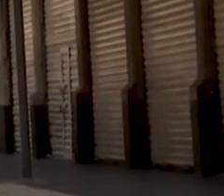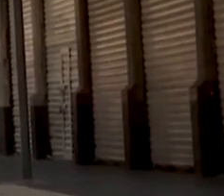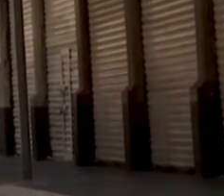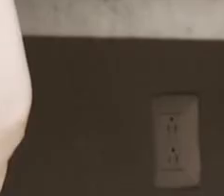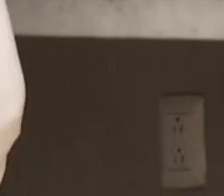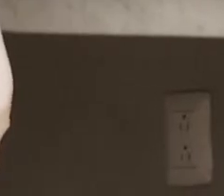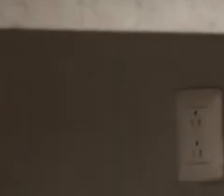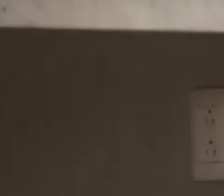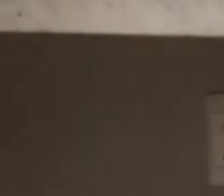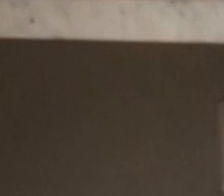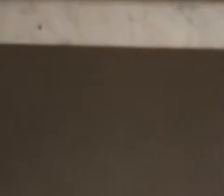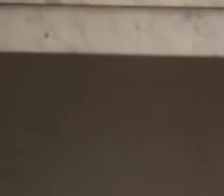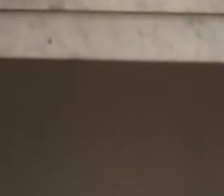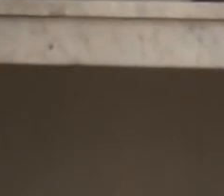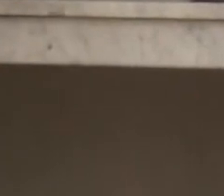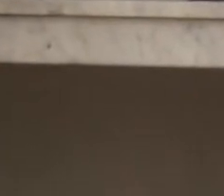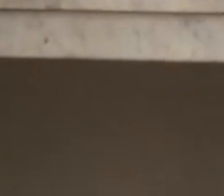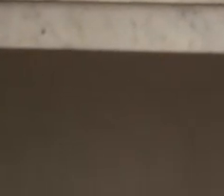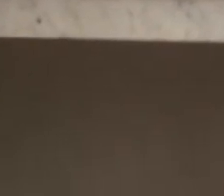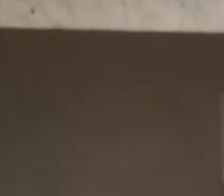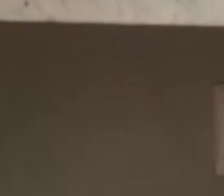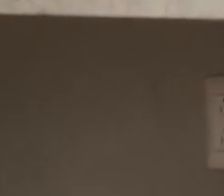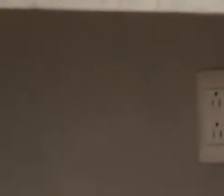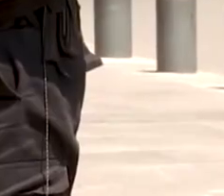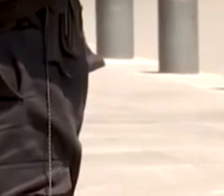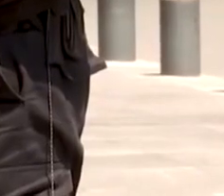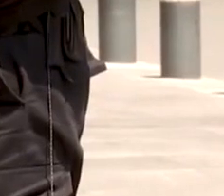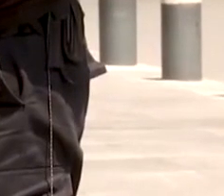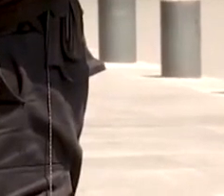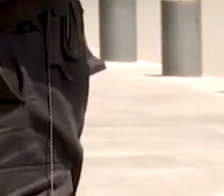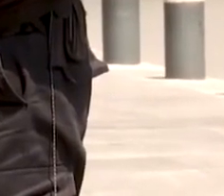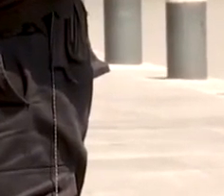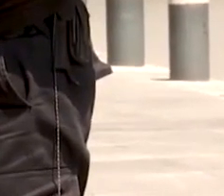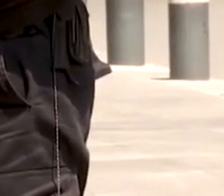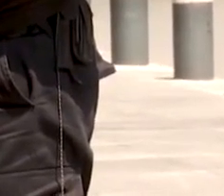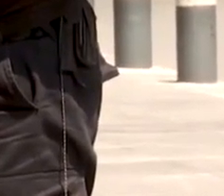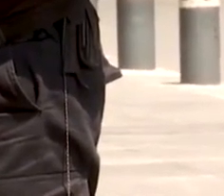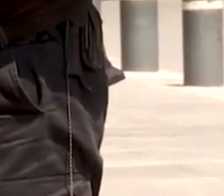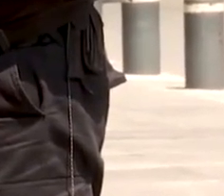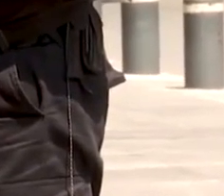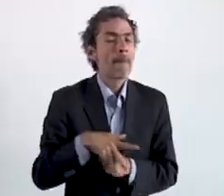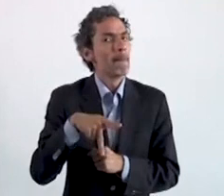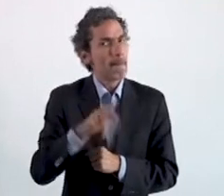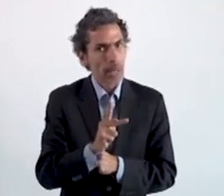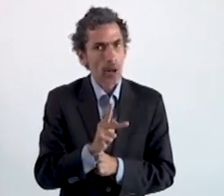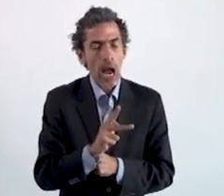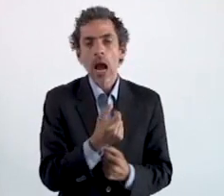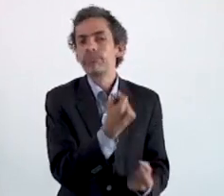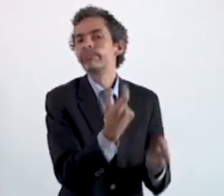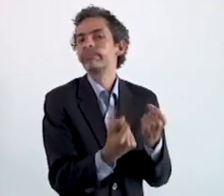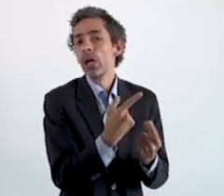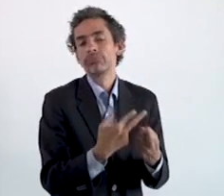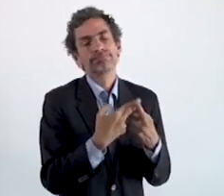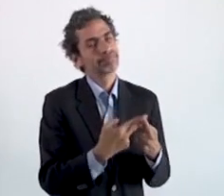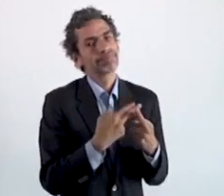sottostimato a città del messico la sindaca chiuso il centro nel weekend a causa del superaffollamento malamente